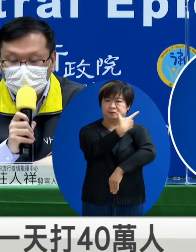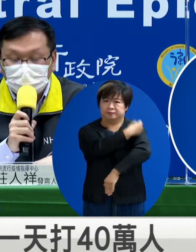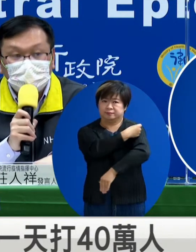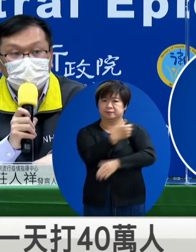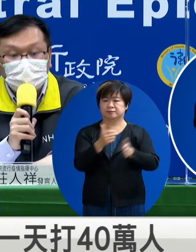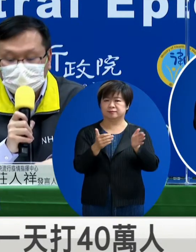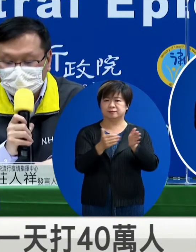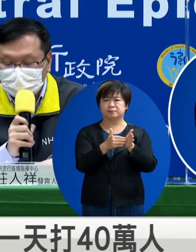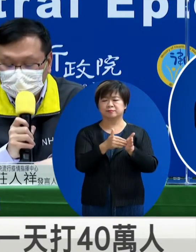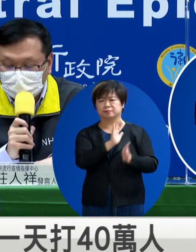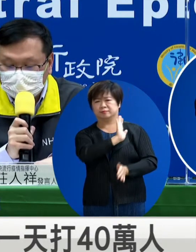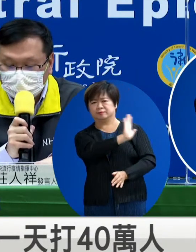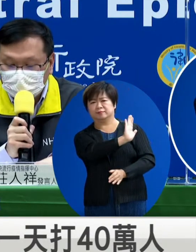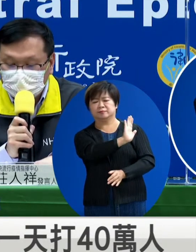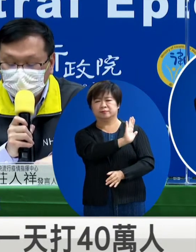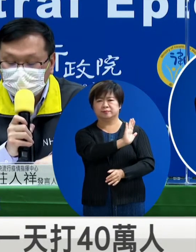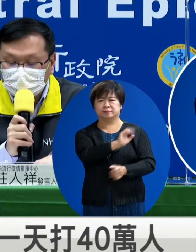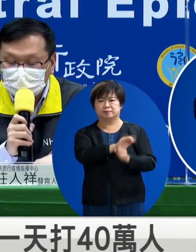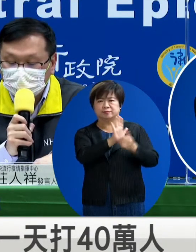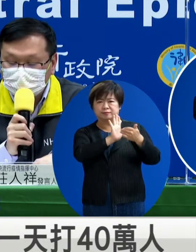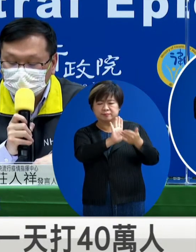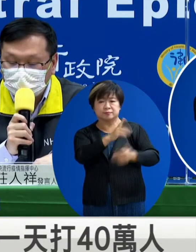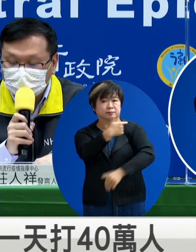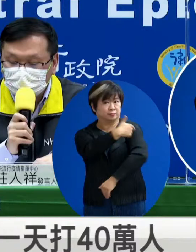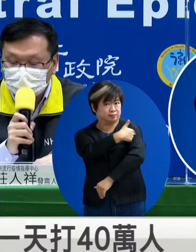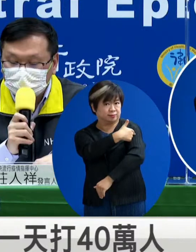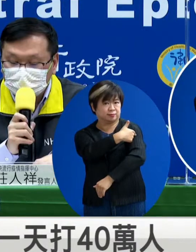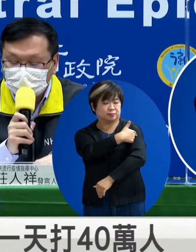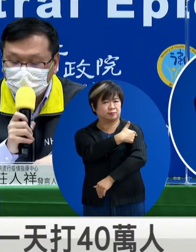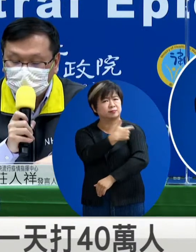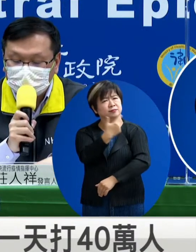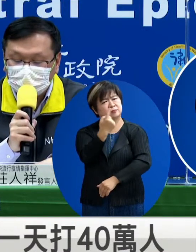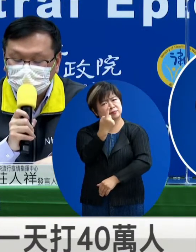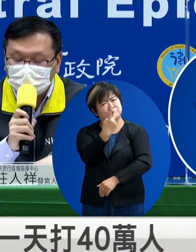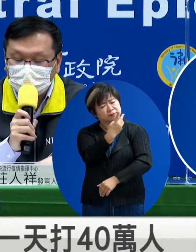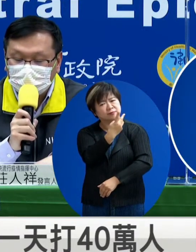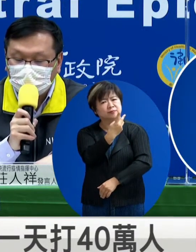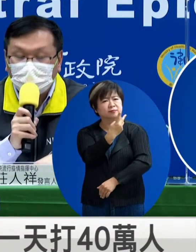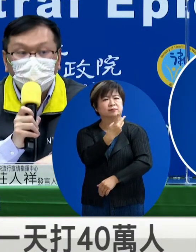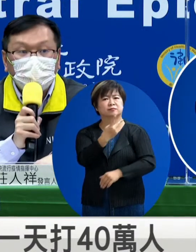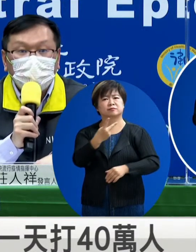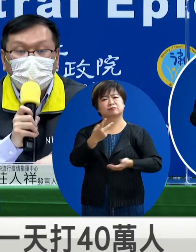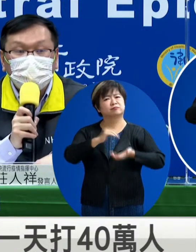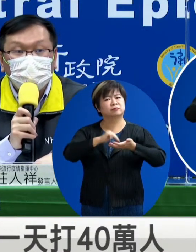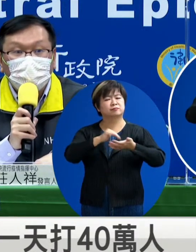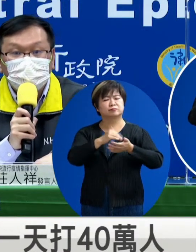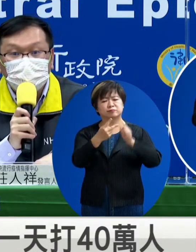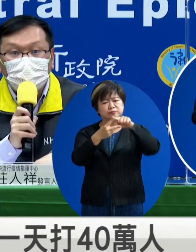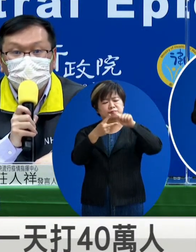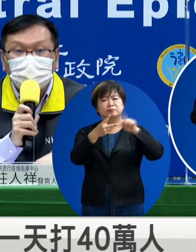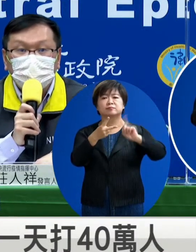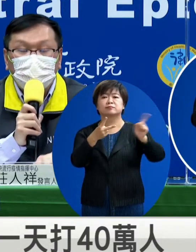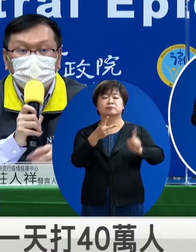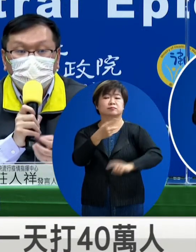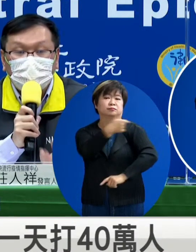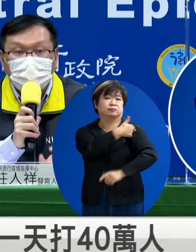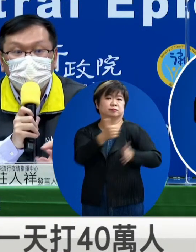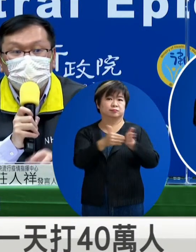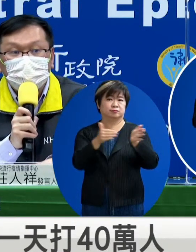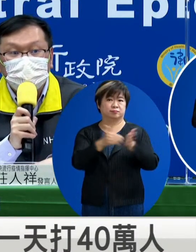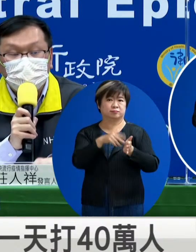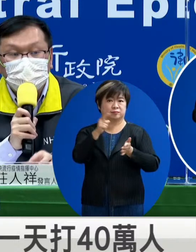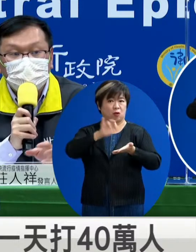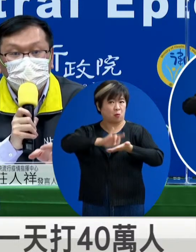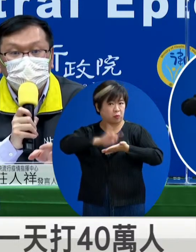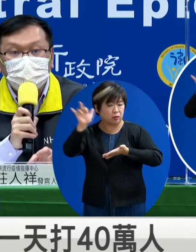种了任何的这个这任何的一个这个两种的这个疫苗其中之一的话，那你如果要出国旅行的话，你就要